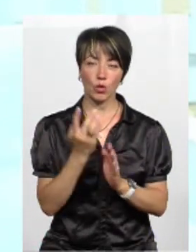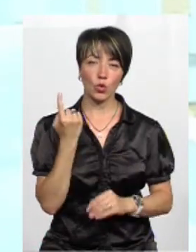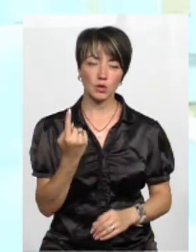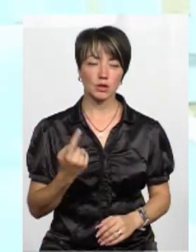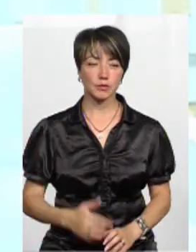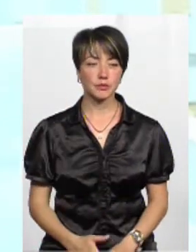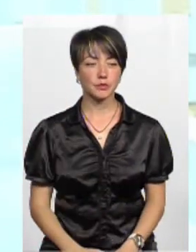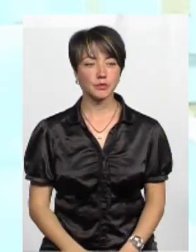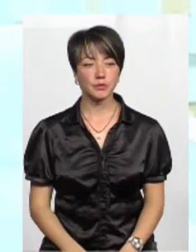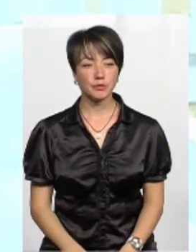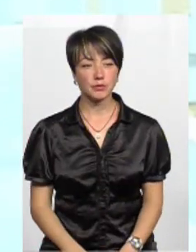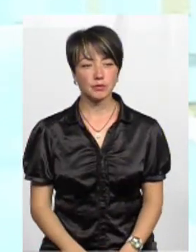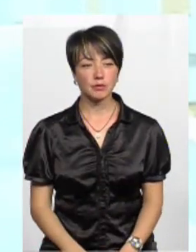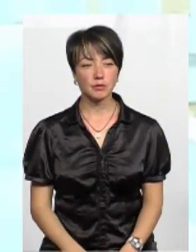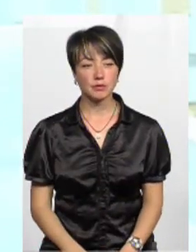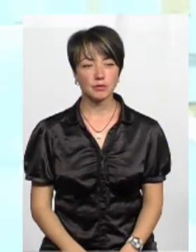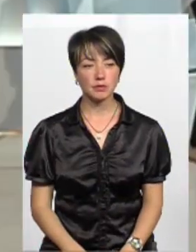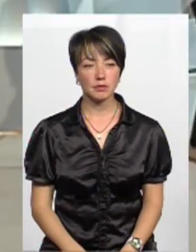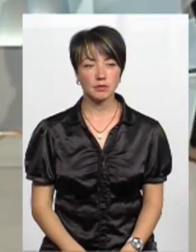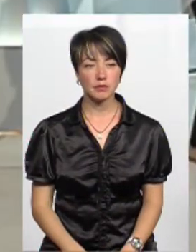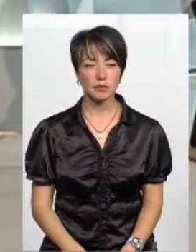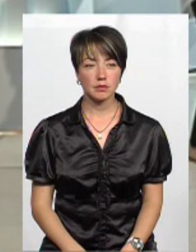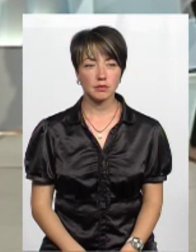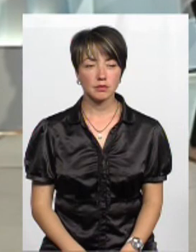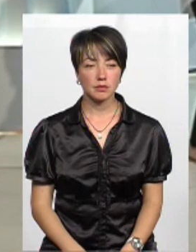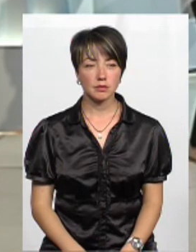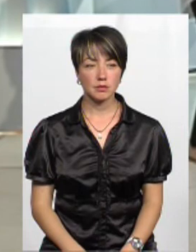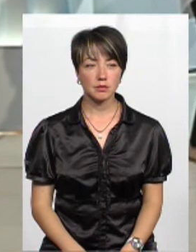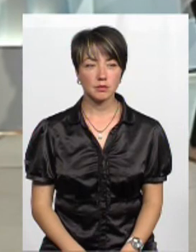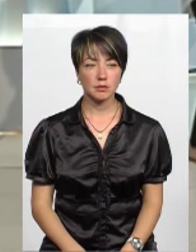вас визначитися, яка вам найближча, і я озвучу питання.